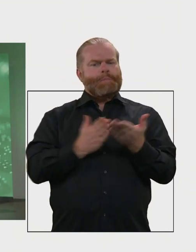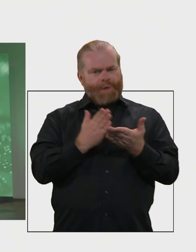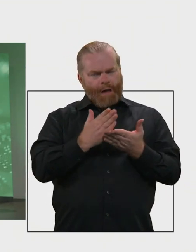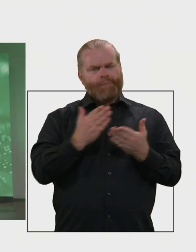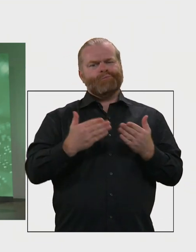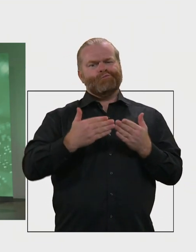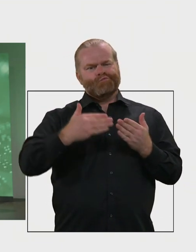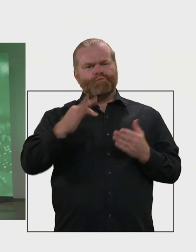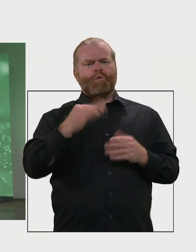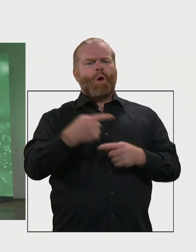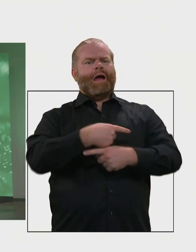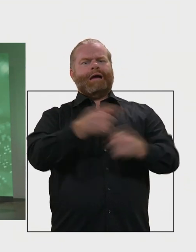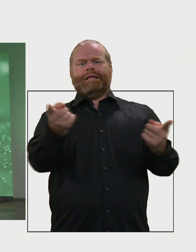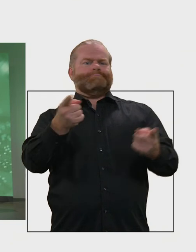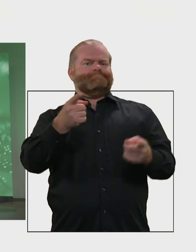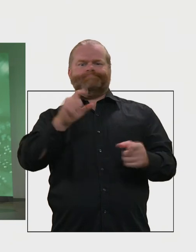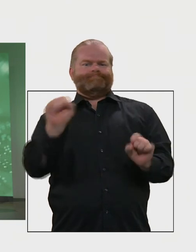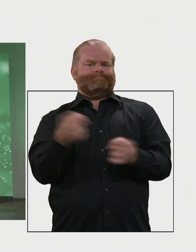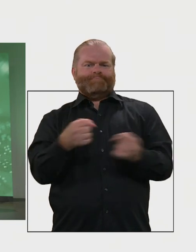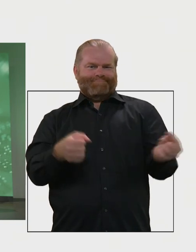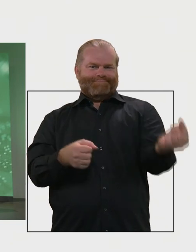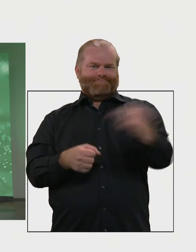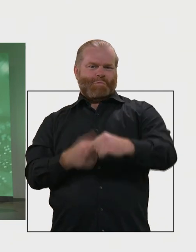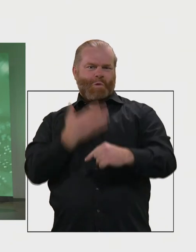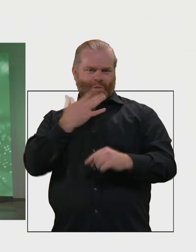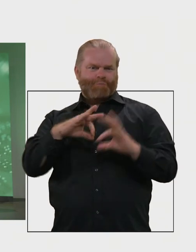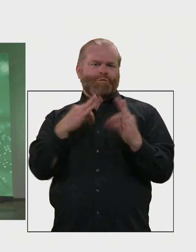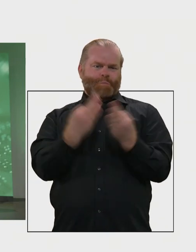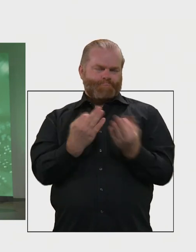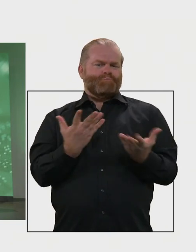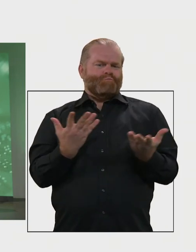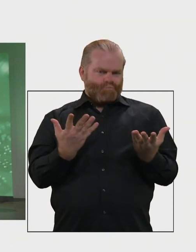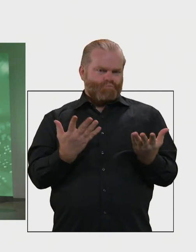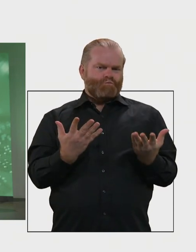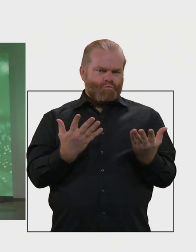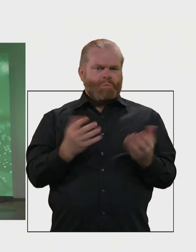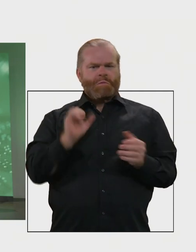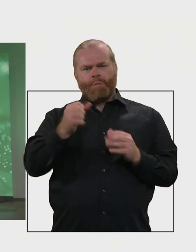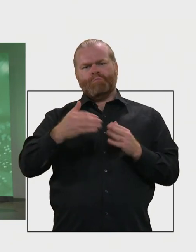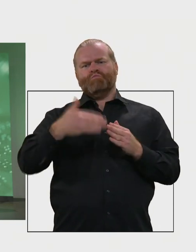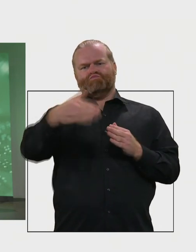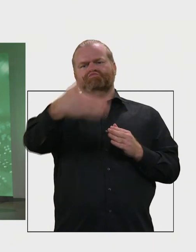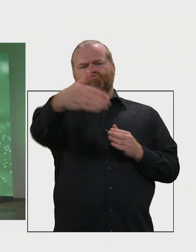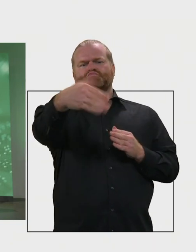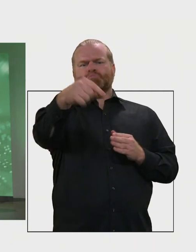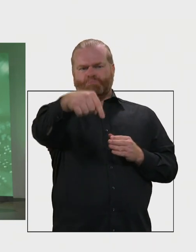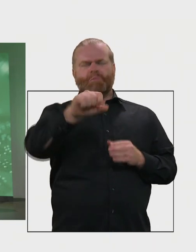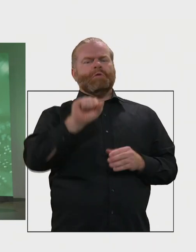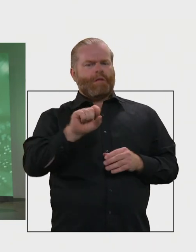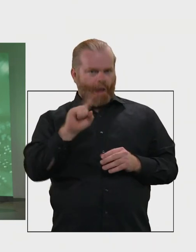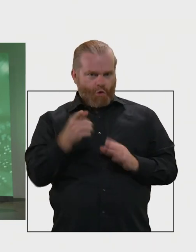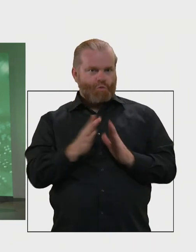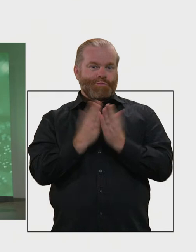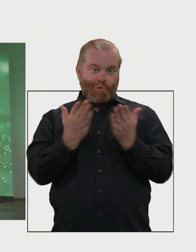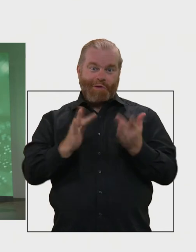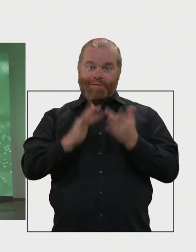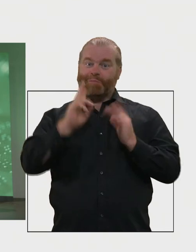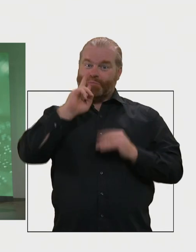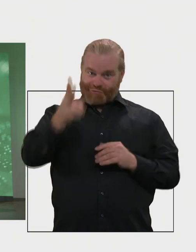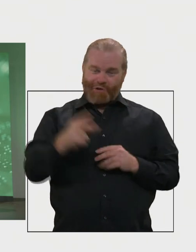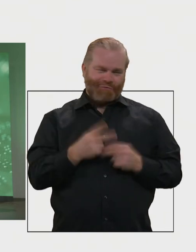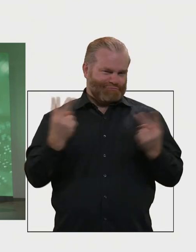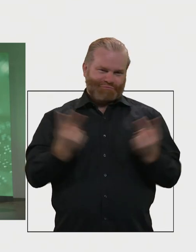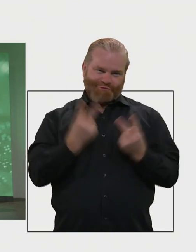auch über das Internet das Buch bestellen. Also man muss sich einfach immer regelmäßig informieren, ob es das dann online schon gibt oder nicht. richtig?